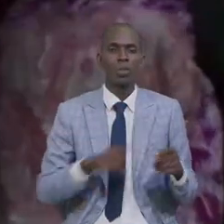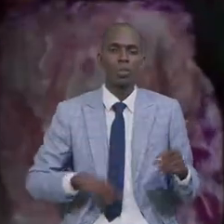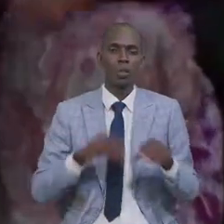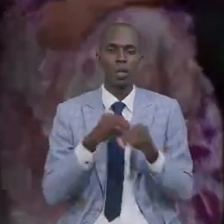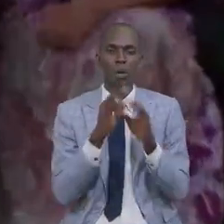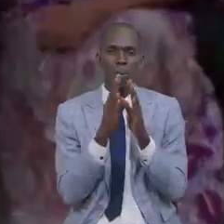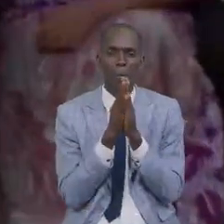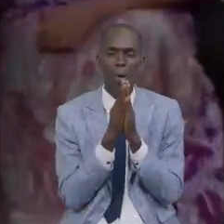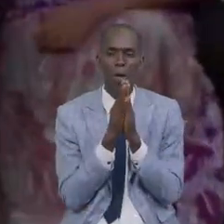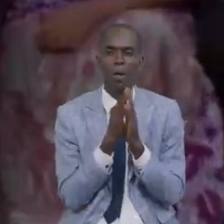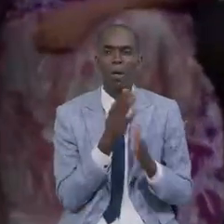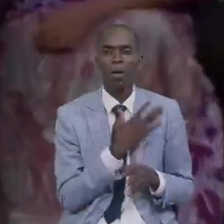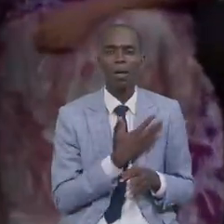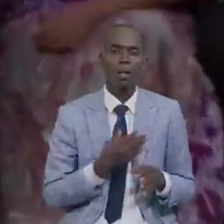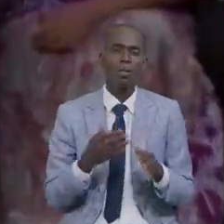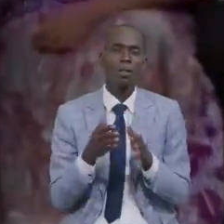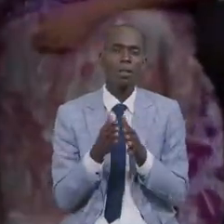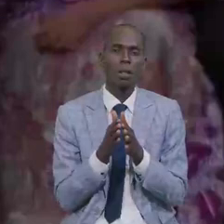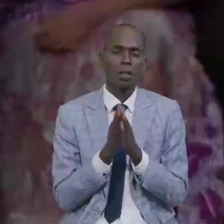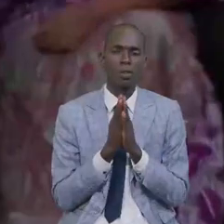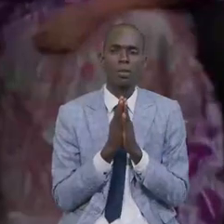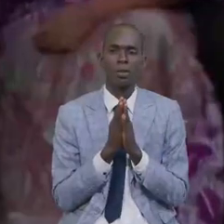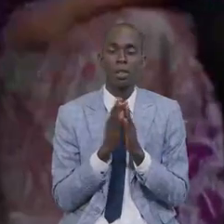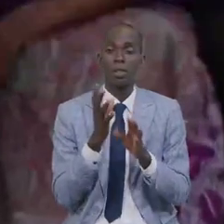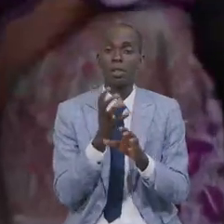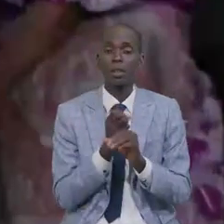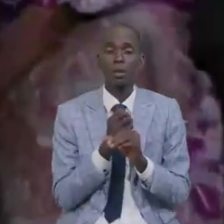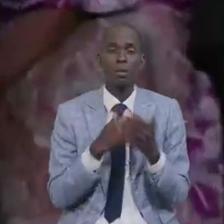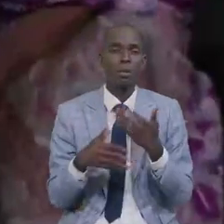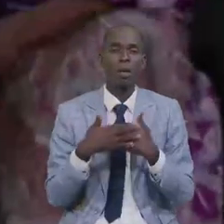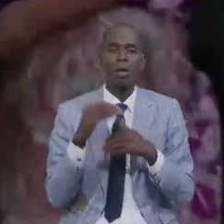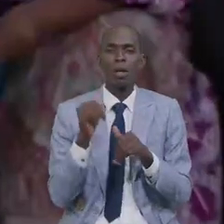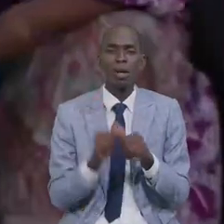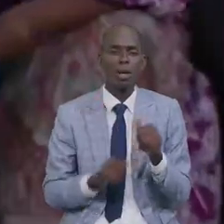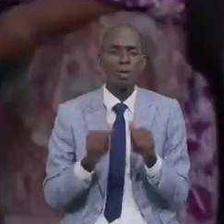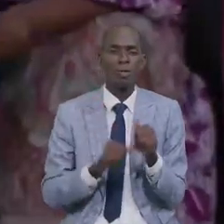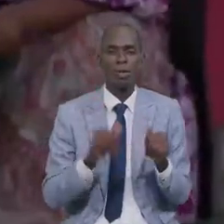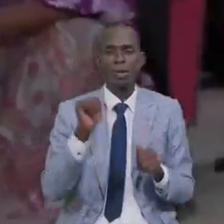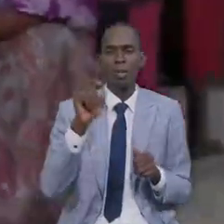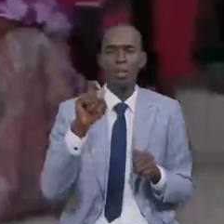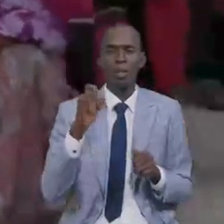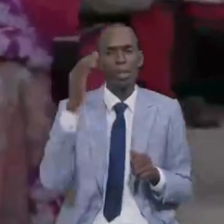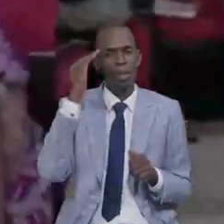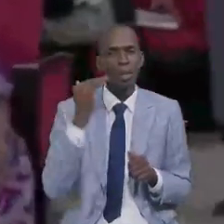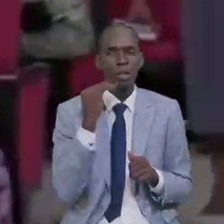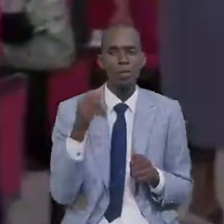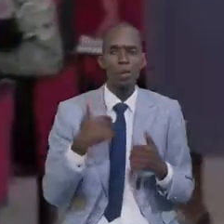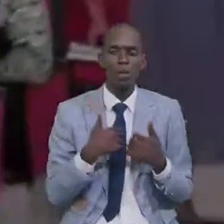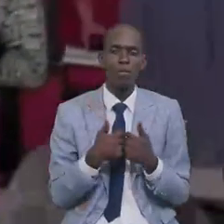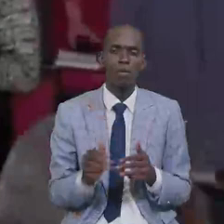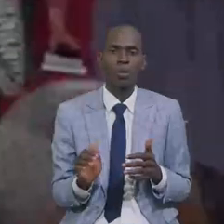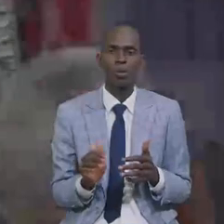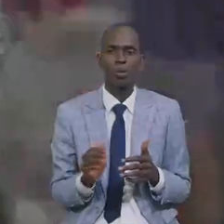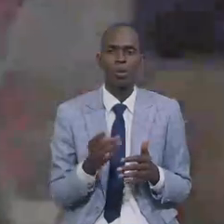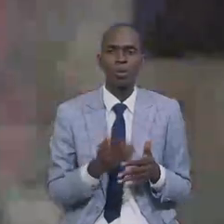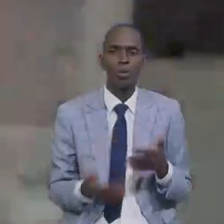dans la prière. Dieu va recouvrer. Quel que soit le fer de lance que j'ai